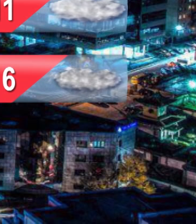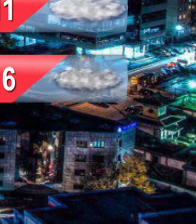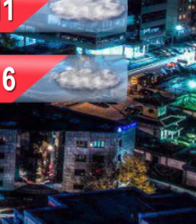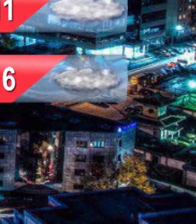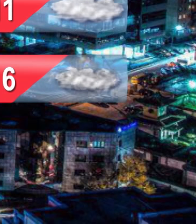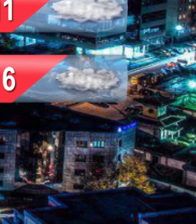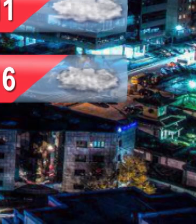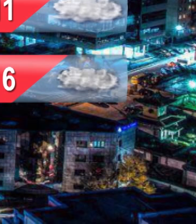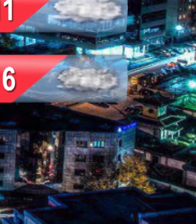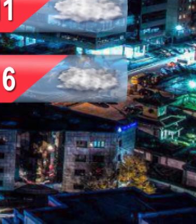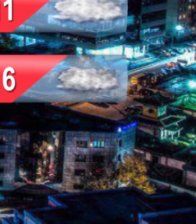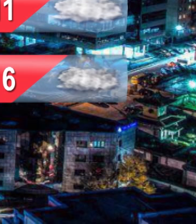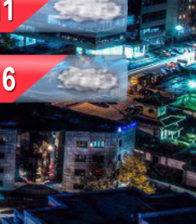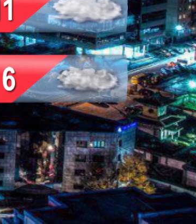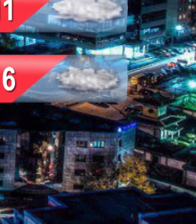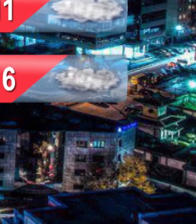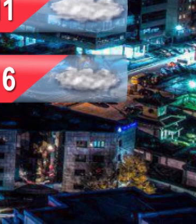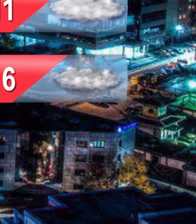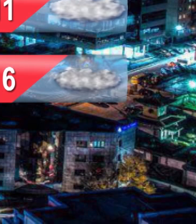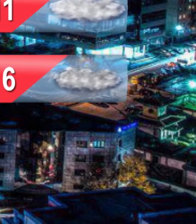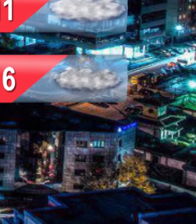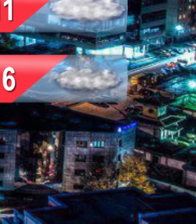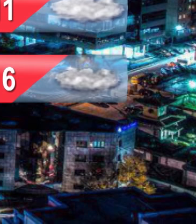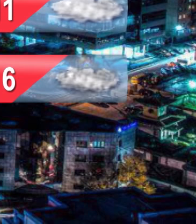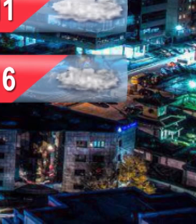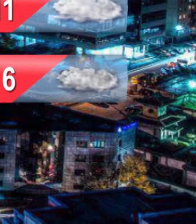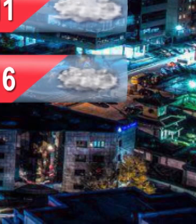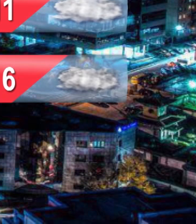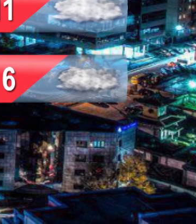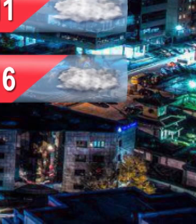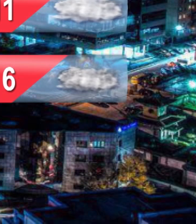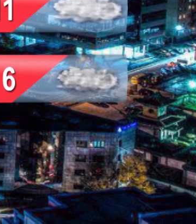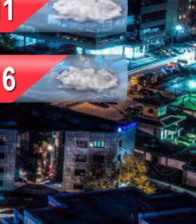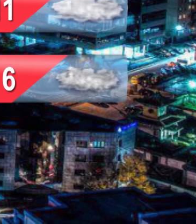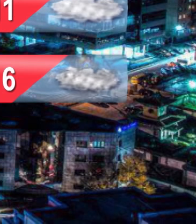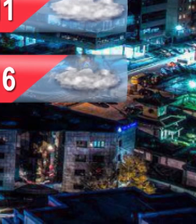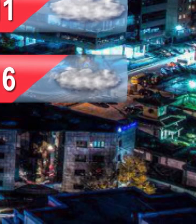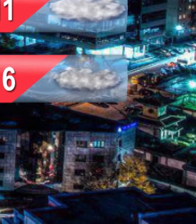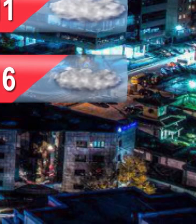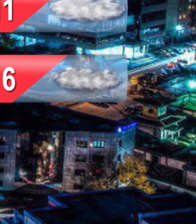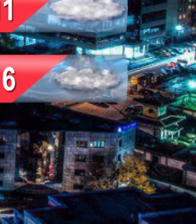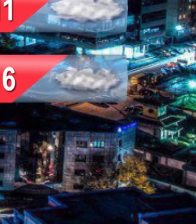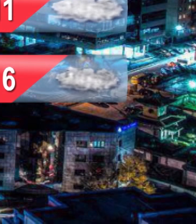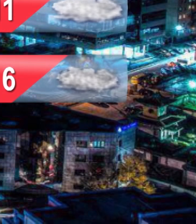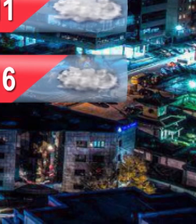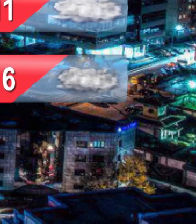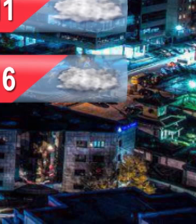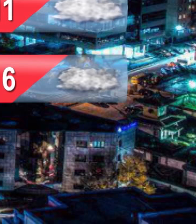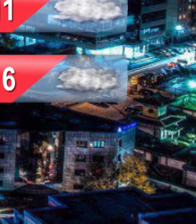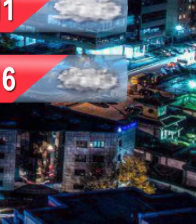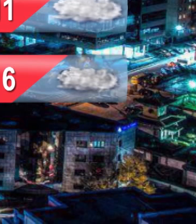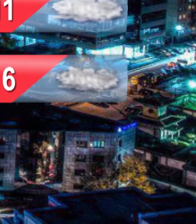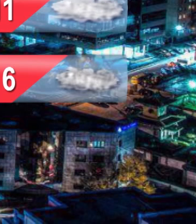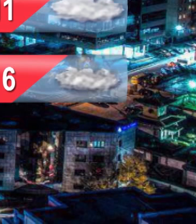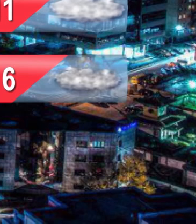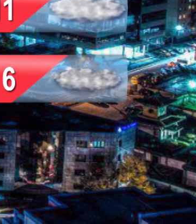Одоо Улаанбаатар хотын ойрын 5 өнгийн цагийн агарын төлөв байдлыг танилцуулъя. За лхавг болон пүрэв гарагт шөндөө үлшил 6-аас 7 хэм хүйтэн